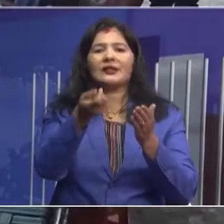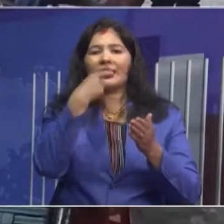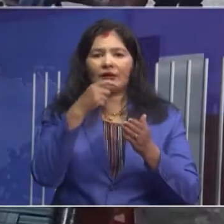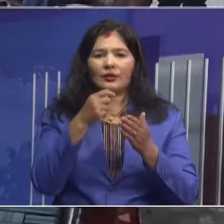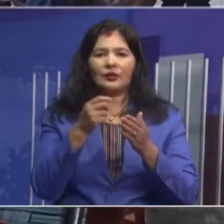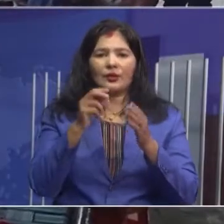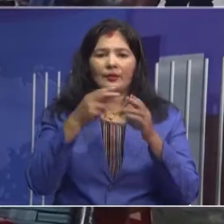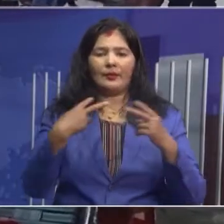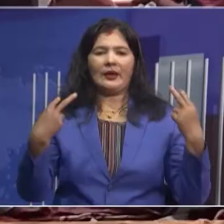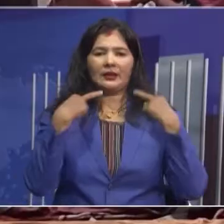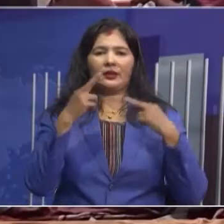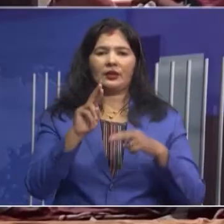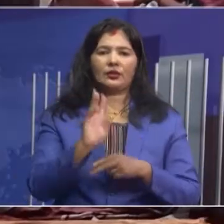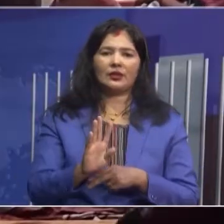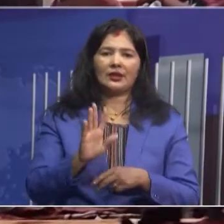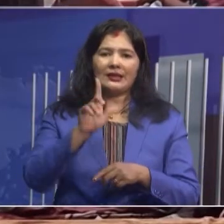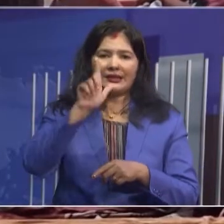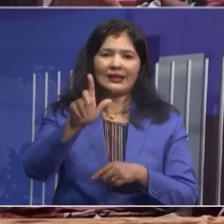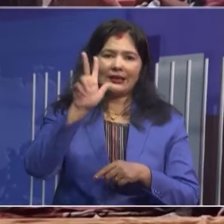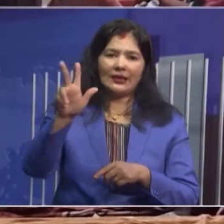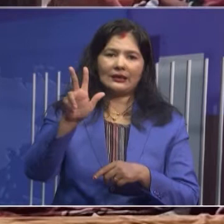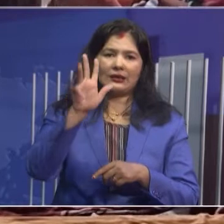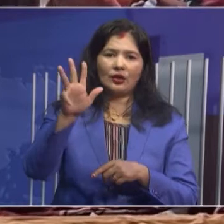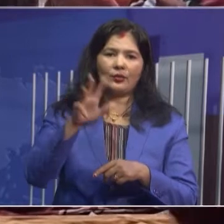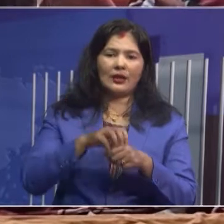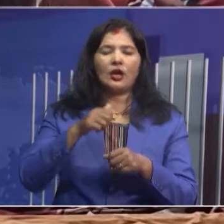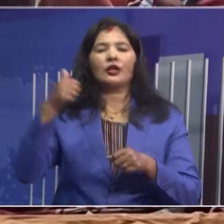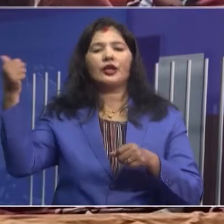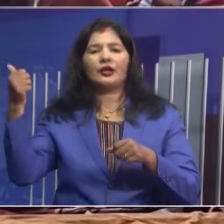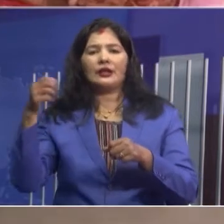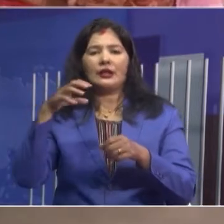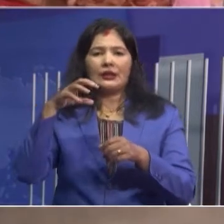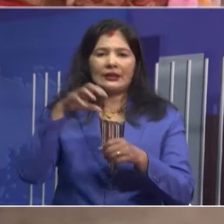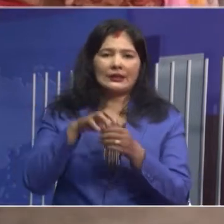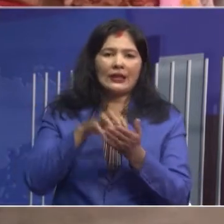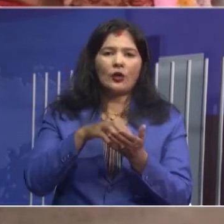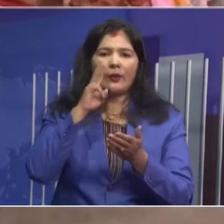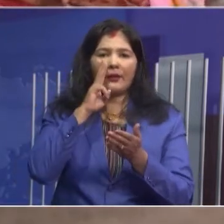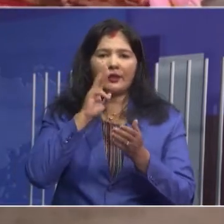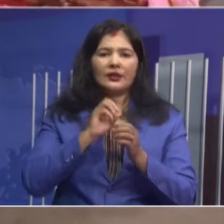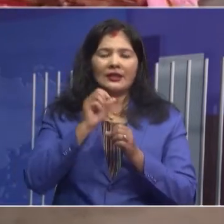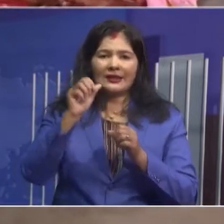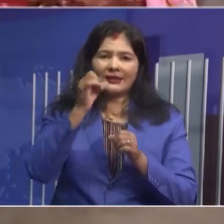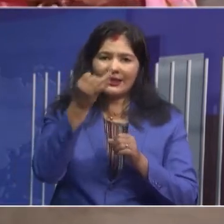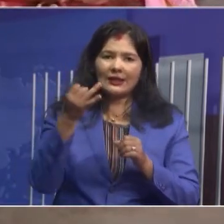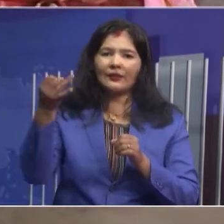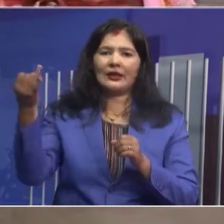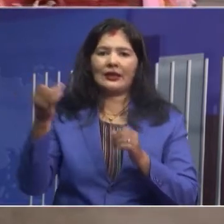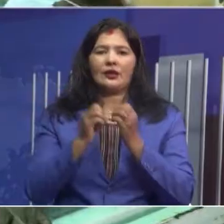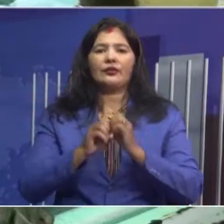कृष्णनगर 7, 8 र 9 वडाका अन्य ठाउँमा पनि झाडापखाला फैलिएको छ कृष्णनगरकै पुरुषोत्तमपुर